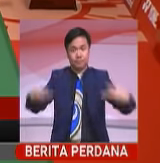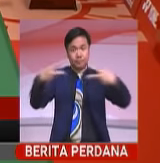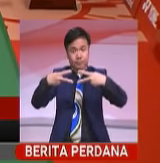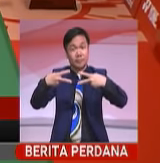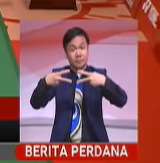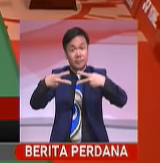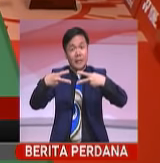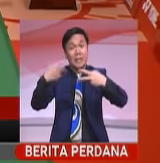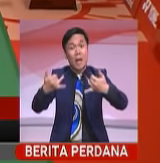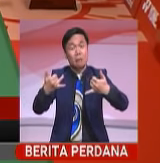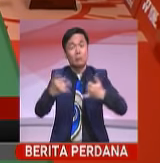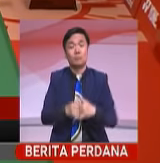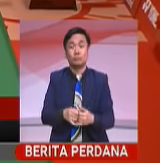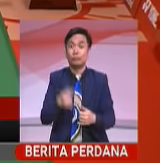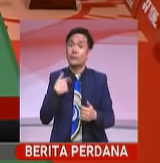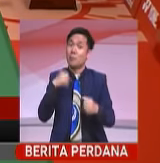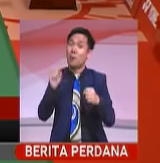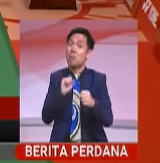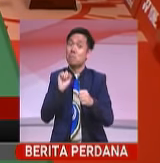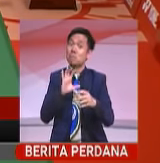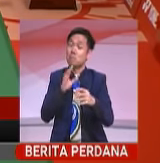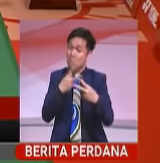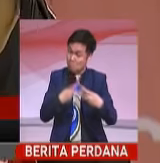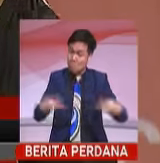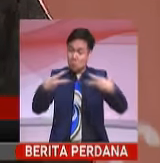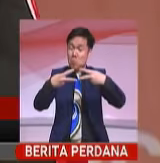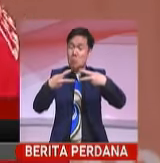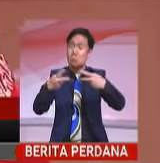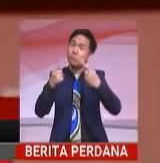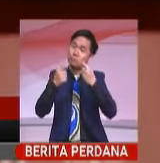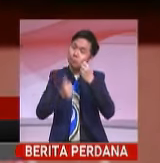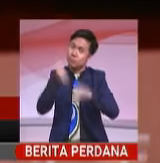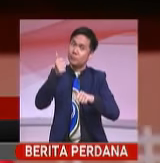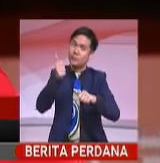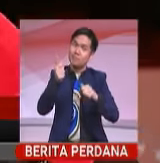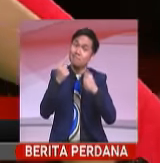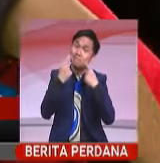time dalam dapat masuk semi pun amat gembira. Tapi